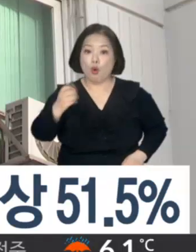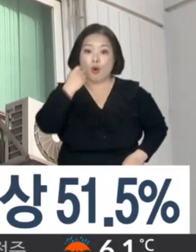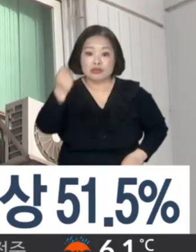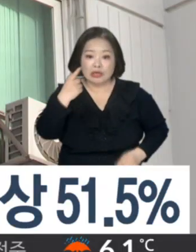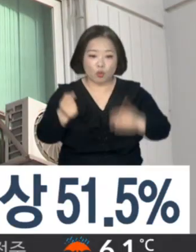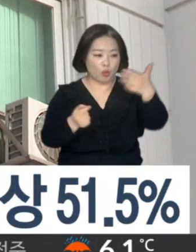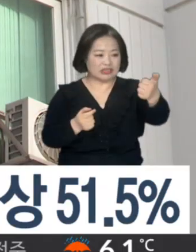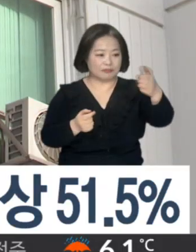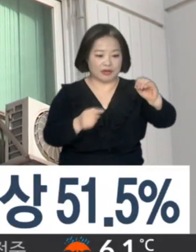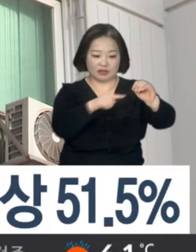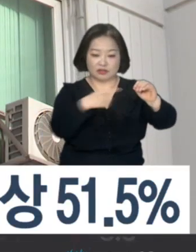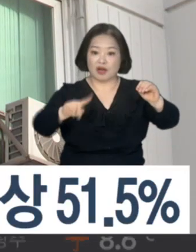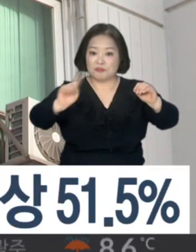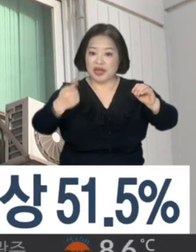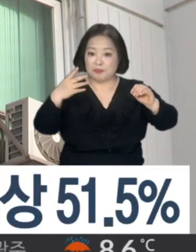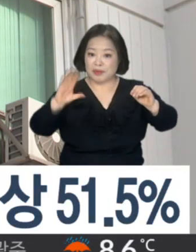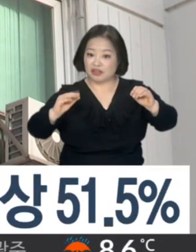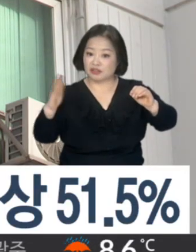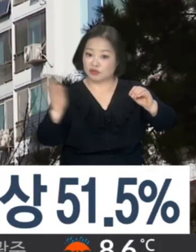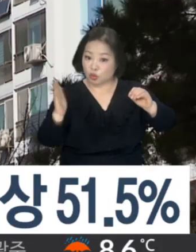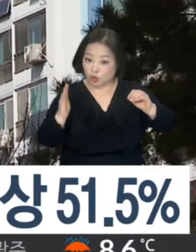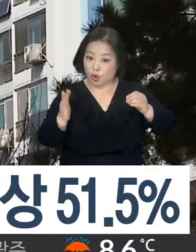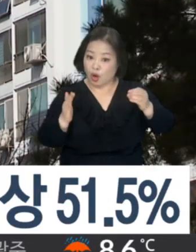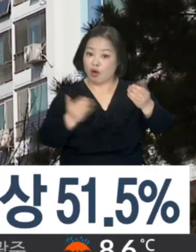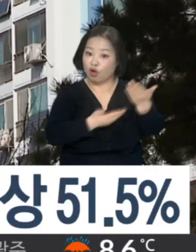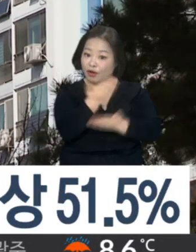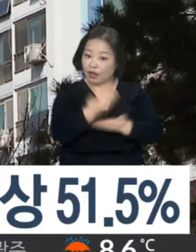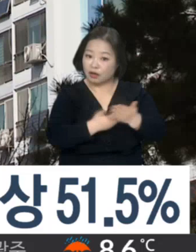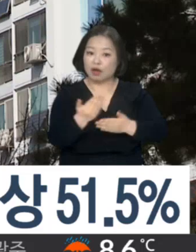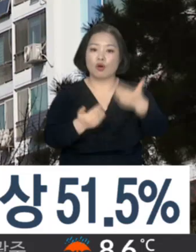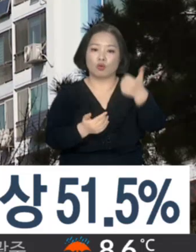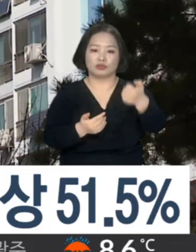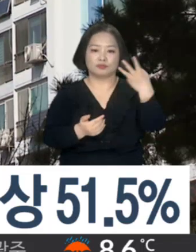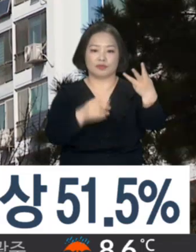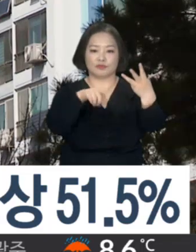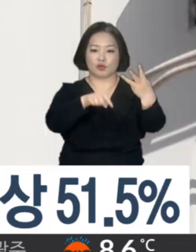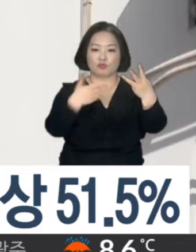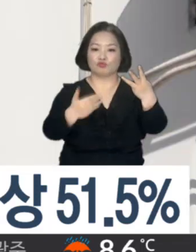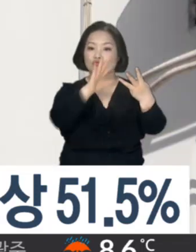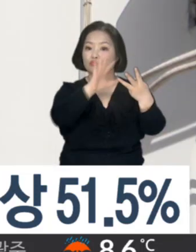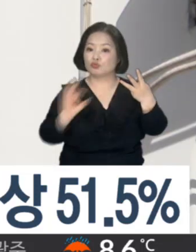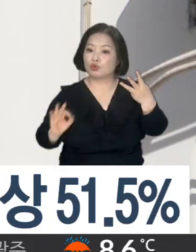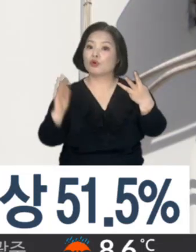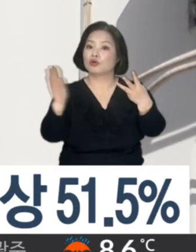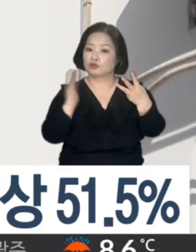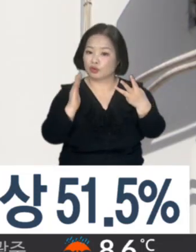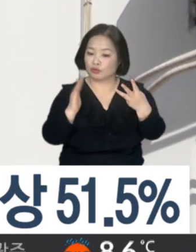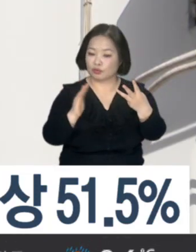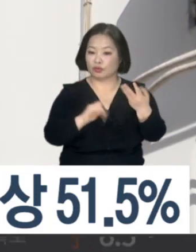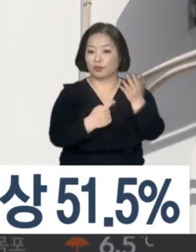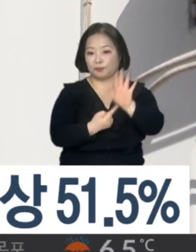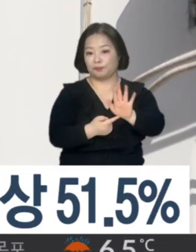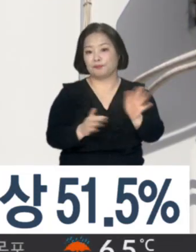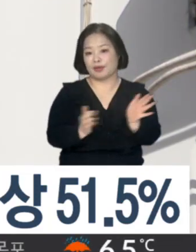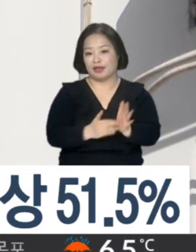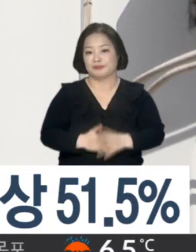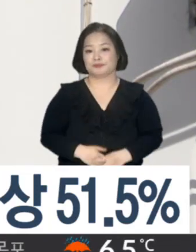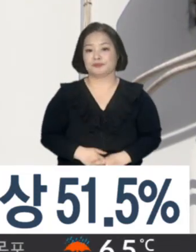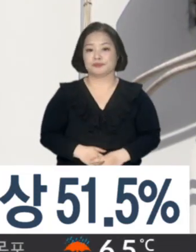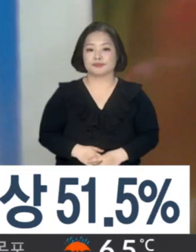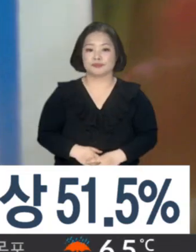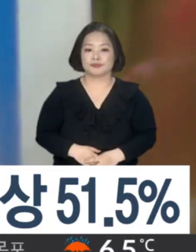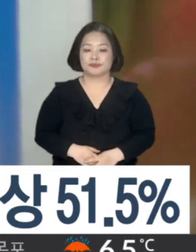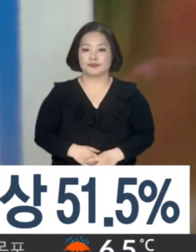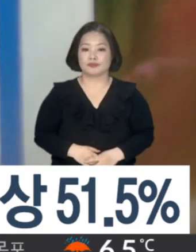50만 원에서 100만 원 이하 월세 거래 비중이 53.9% 전년에 48.5% 비해